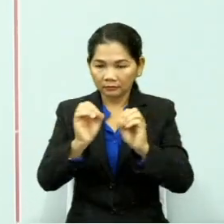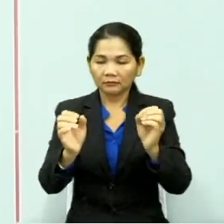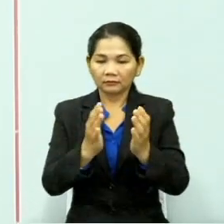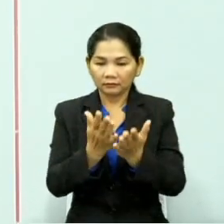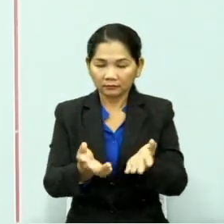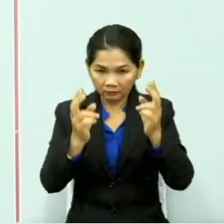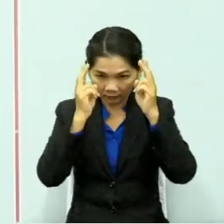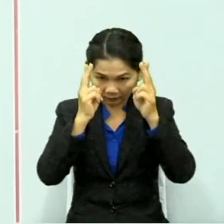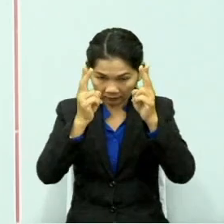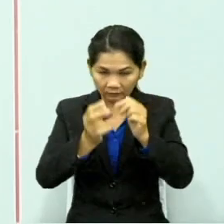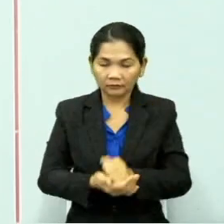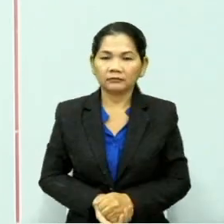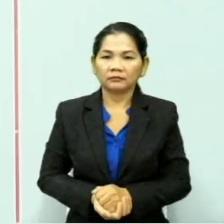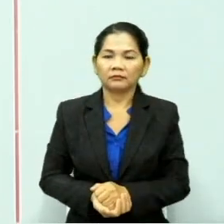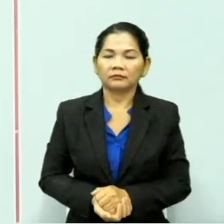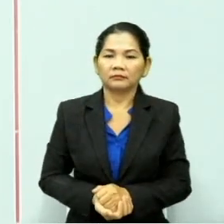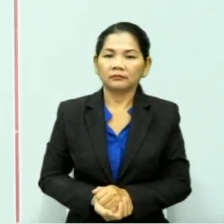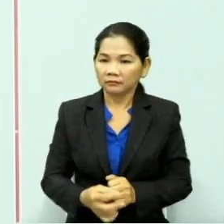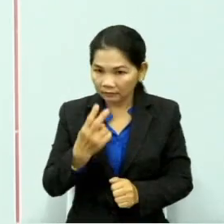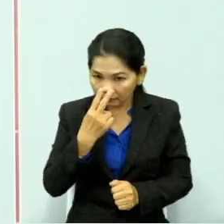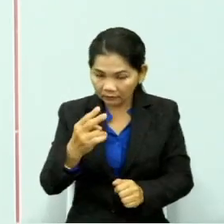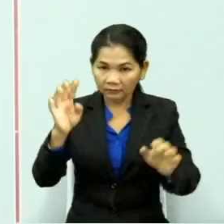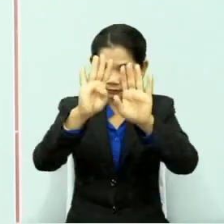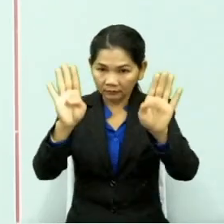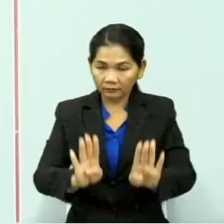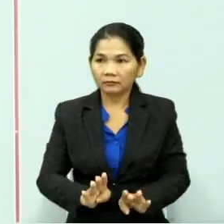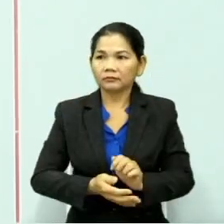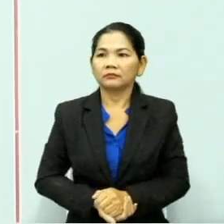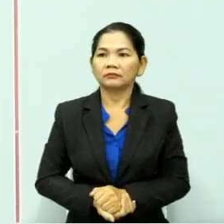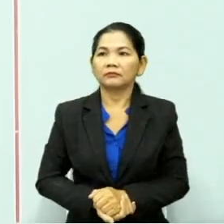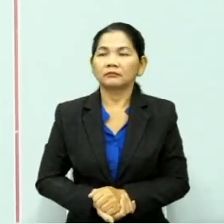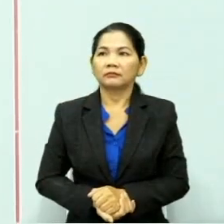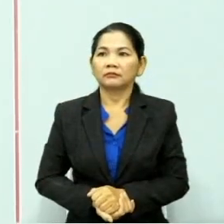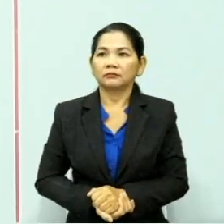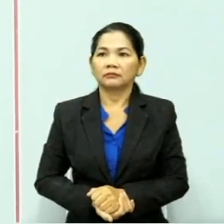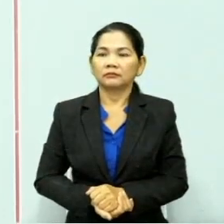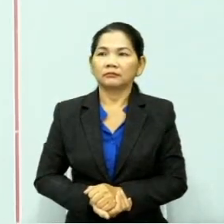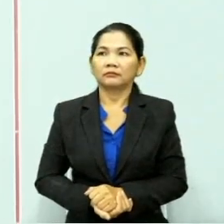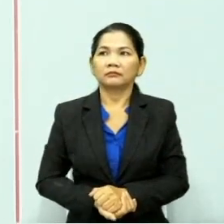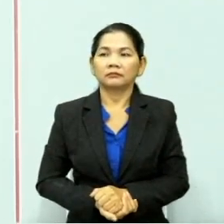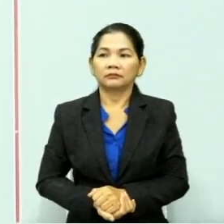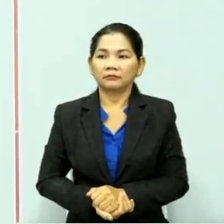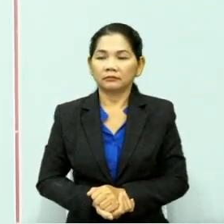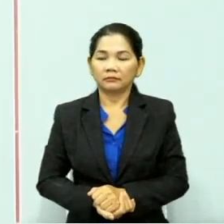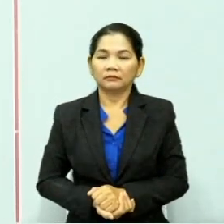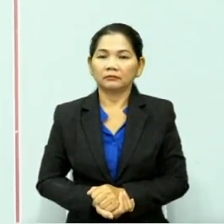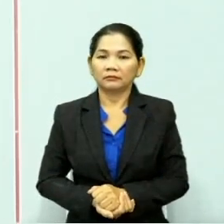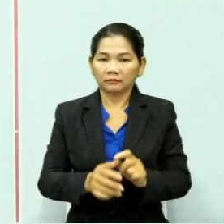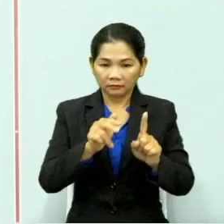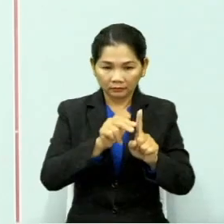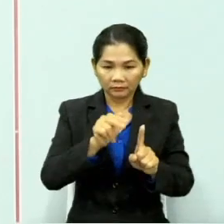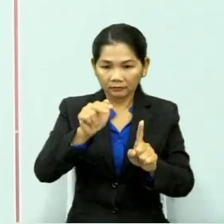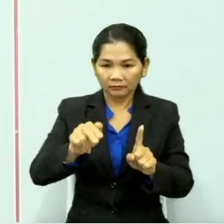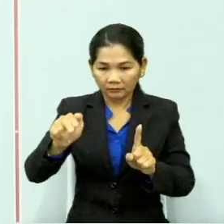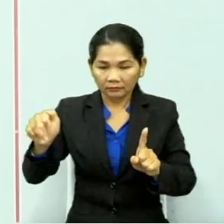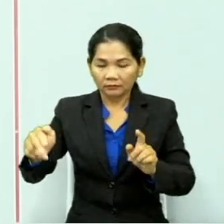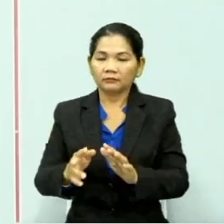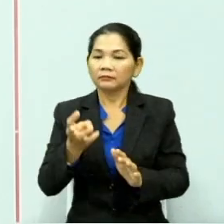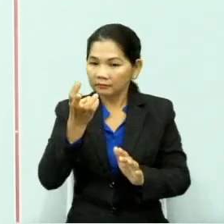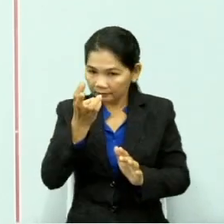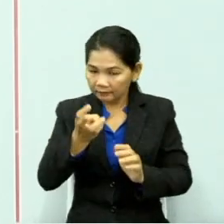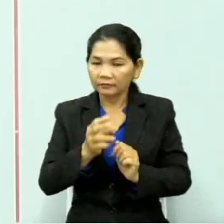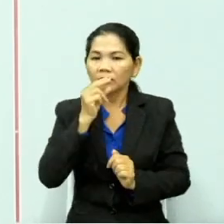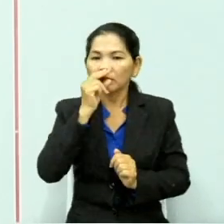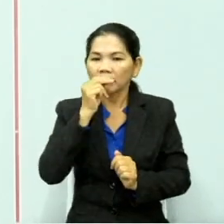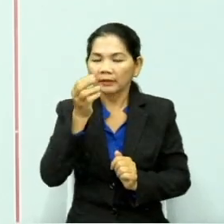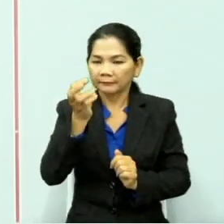phơi sạc xa cố chẳng con ai cho mưa lửa cả đàn khiên ấy chà hai con chà ai thật vụ bọt tam này cửu chà tết tết nè con